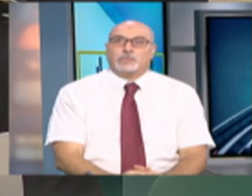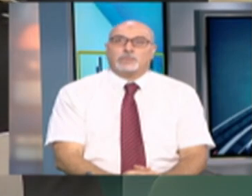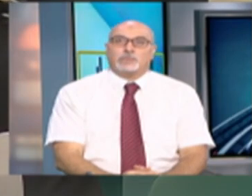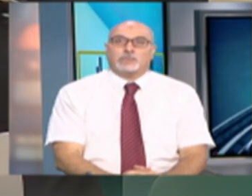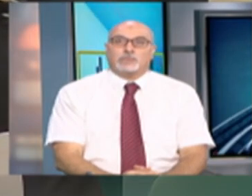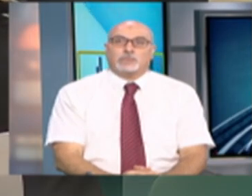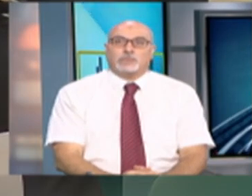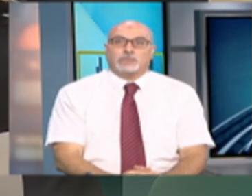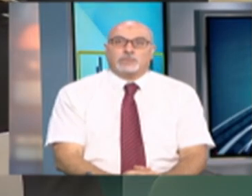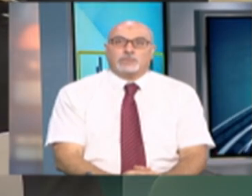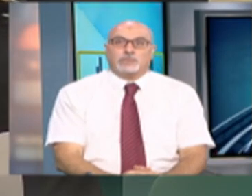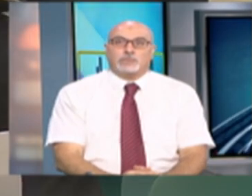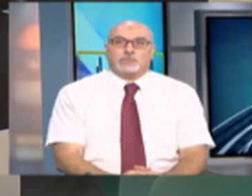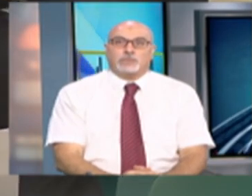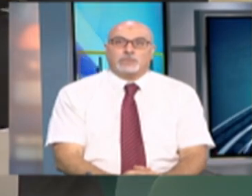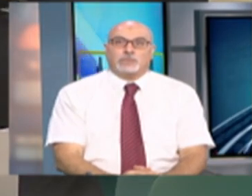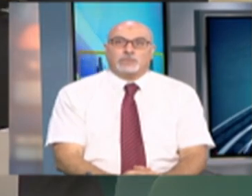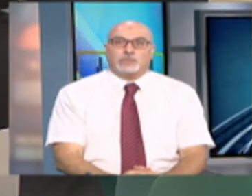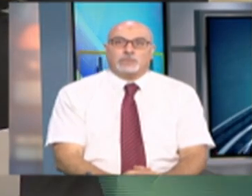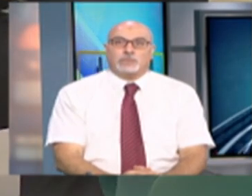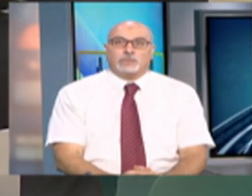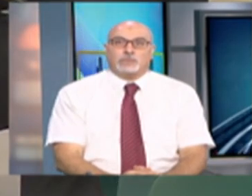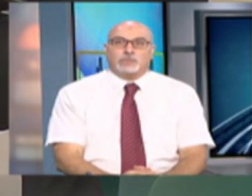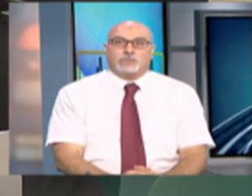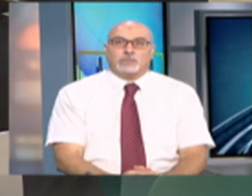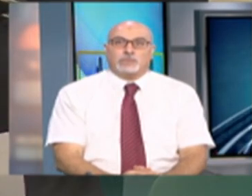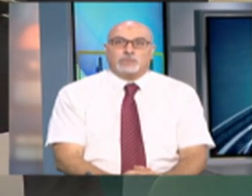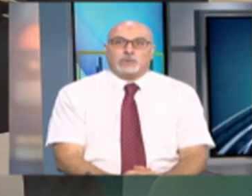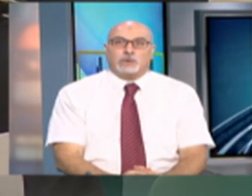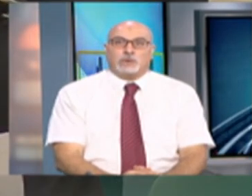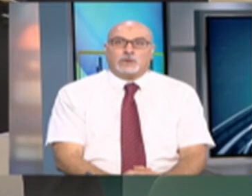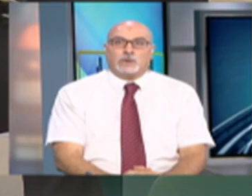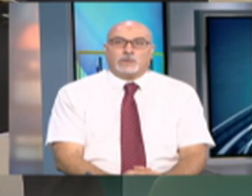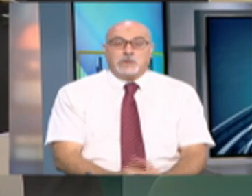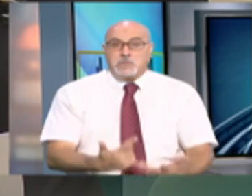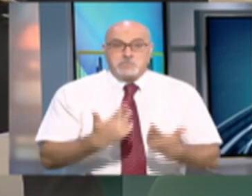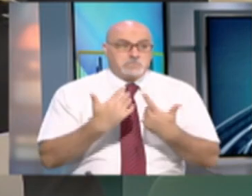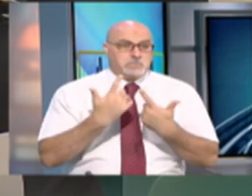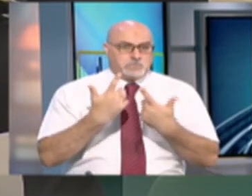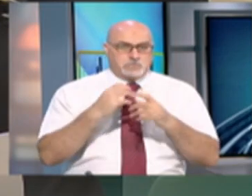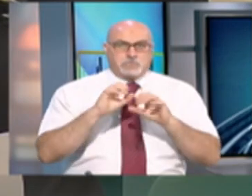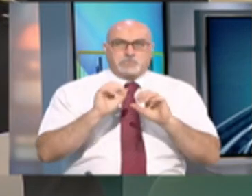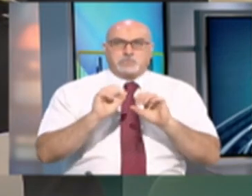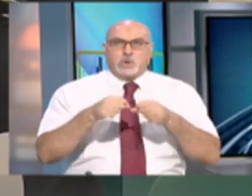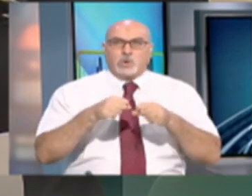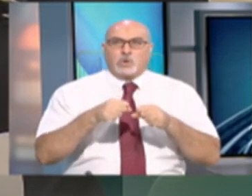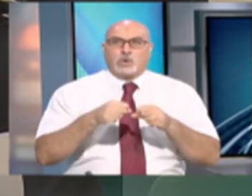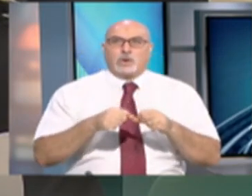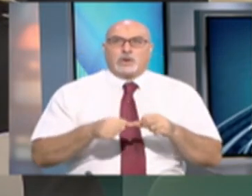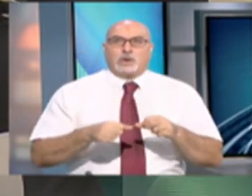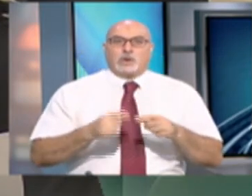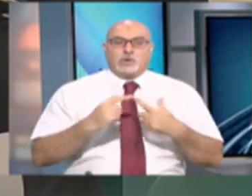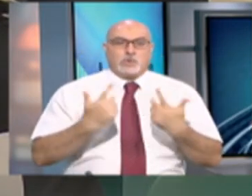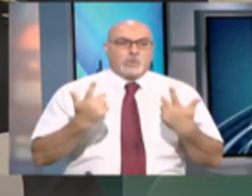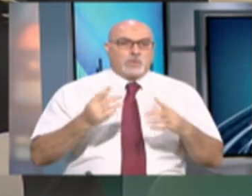بل حاجة اللي ممكن يعني البحر ما ينتهيش، يعني احنا كنا نفوت نهائيا